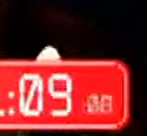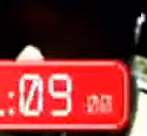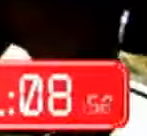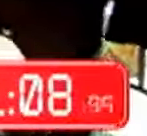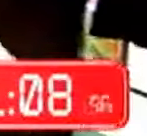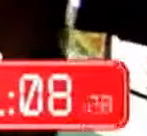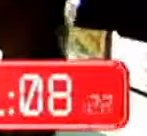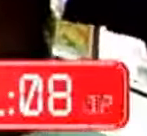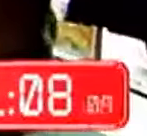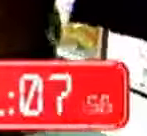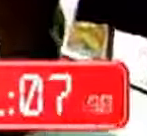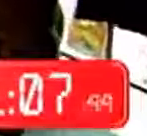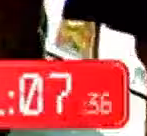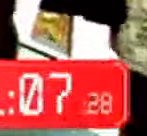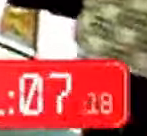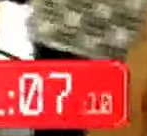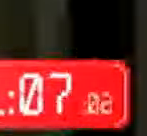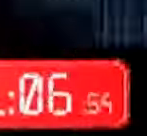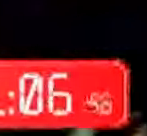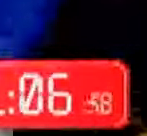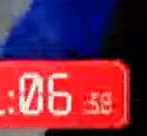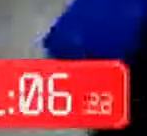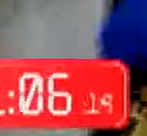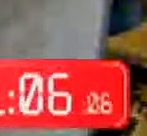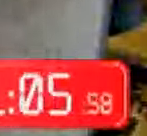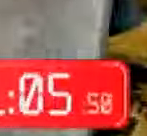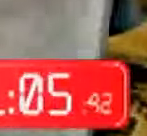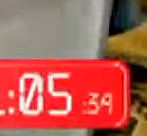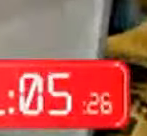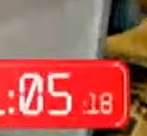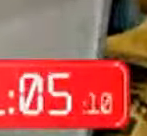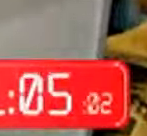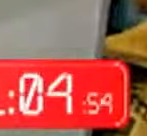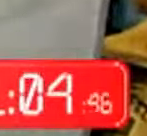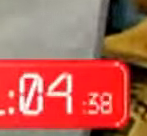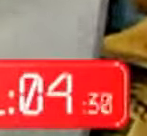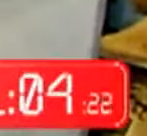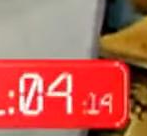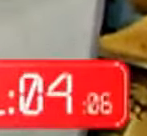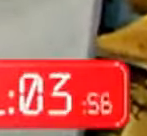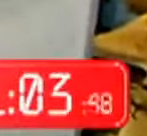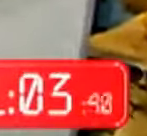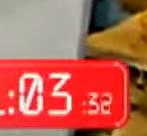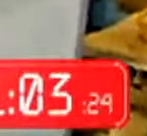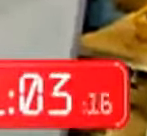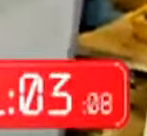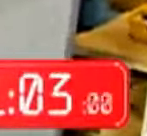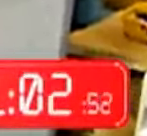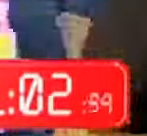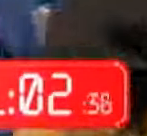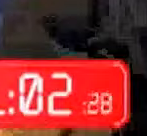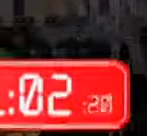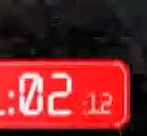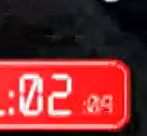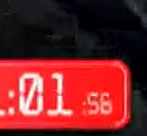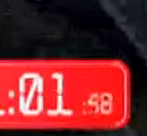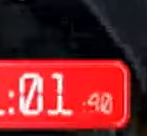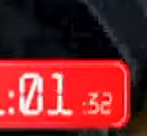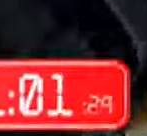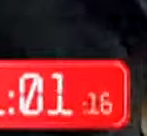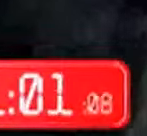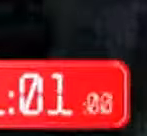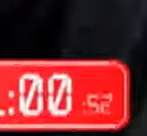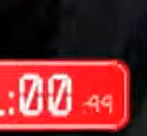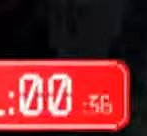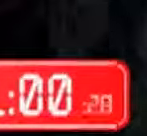libro. This is very, very encouraging. Ang nasaksihan kong pagdagsa ng tao sa book fair ay magandang balita para